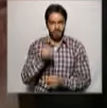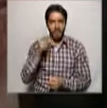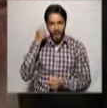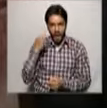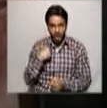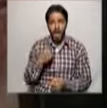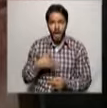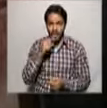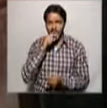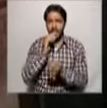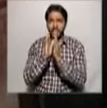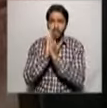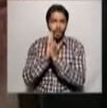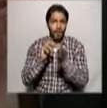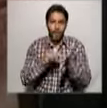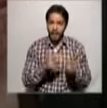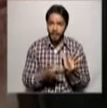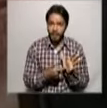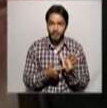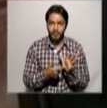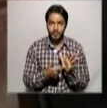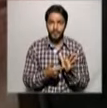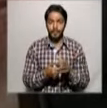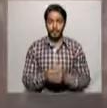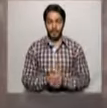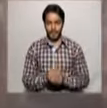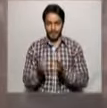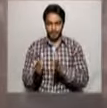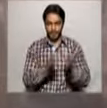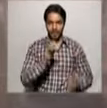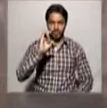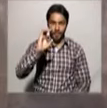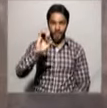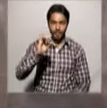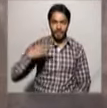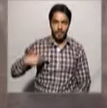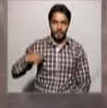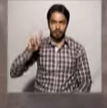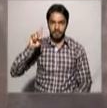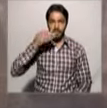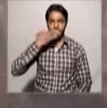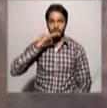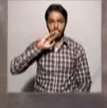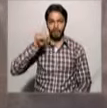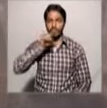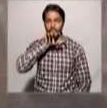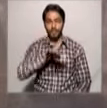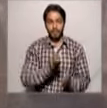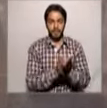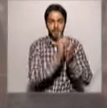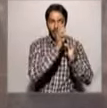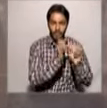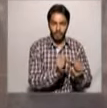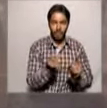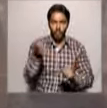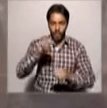يسمع الإجابة من قبل، لعله أرسل من قبل. بسم الله والحمد لله والصلاة والسلام على رسول الله، ونشهد أن لا إله